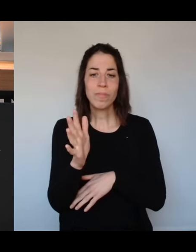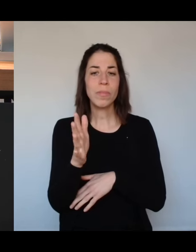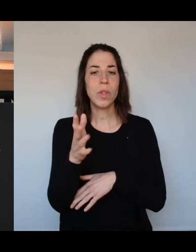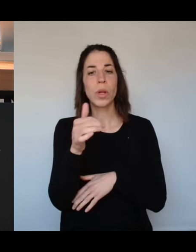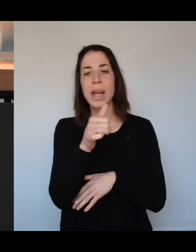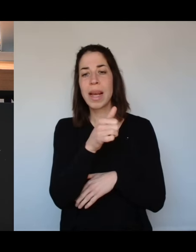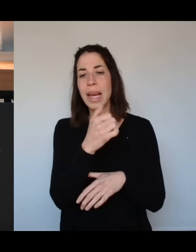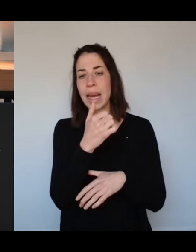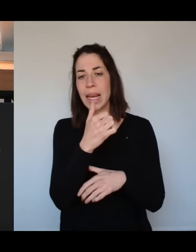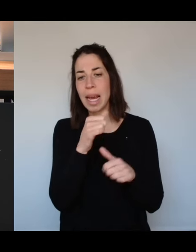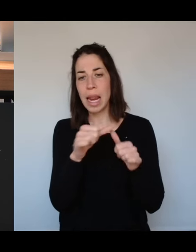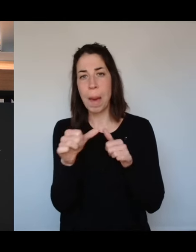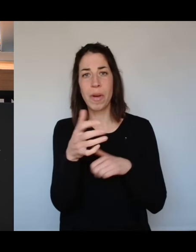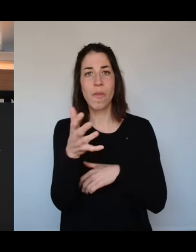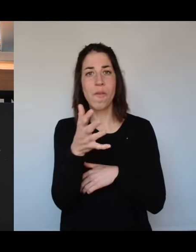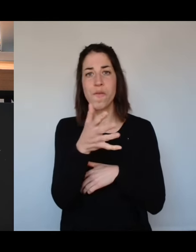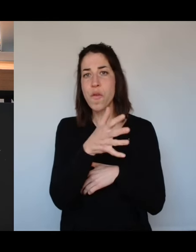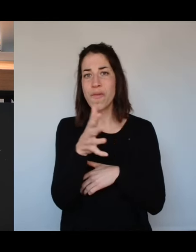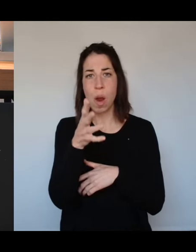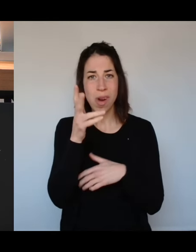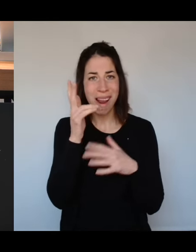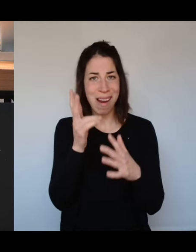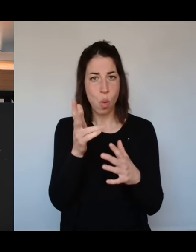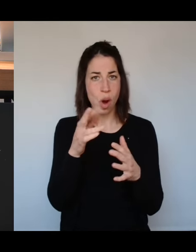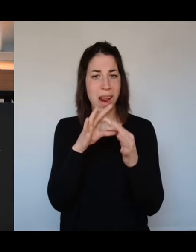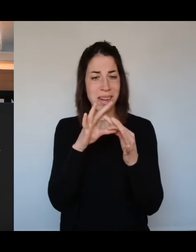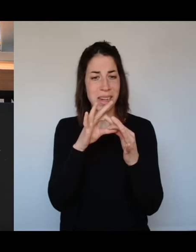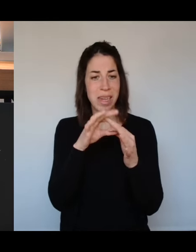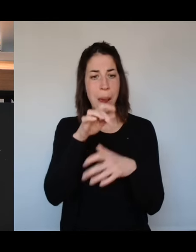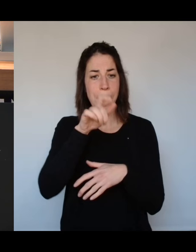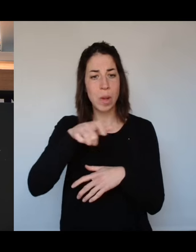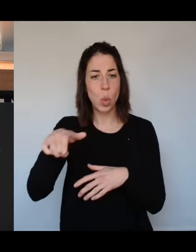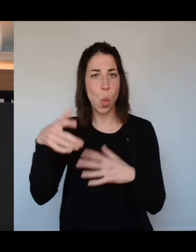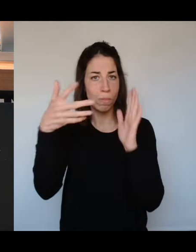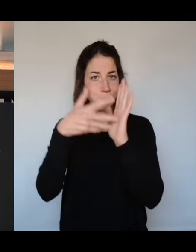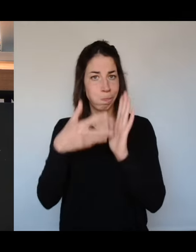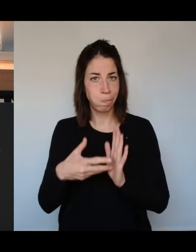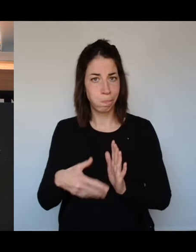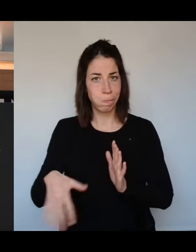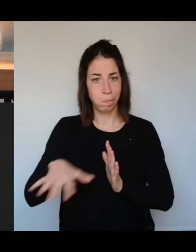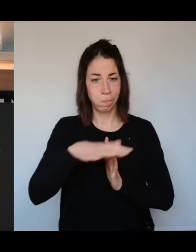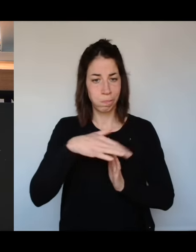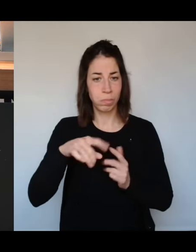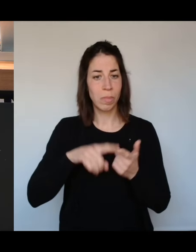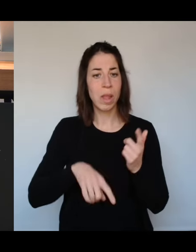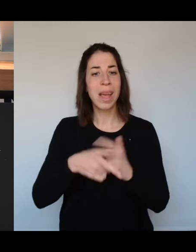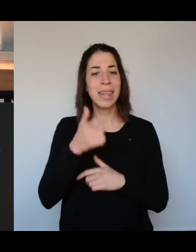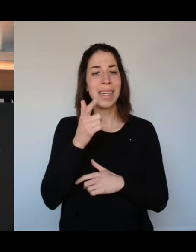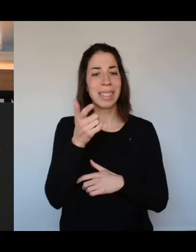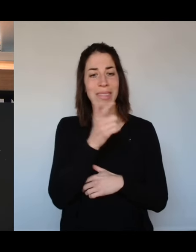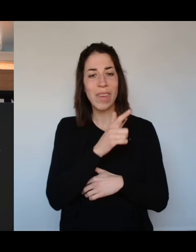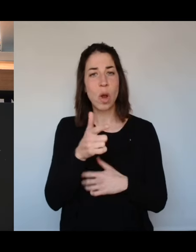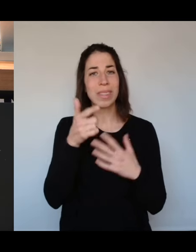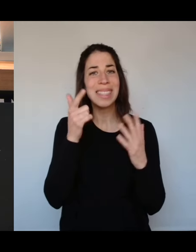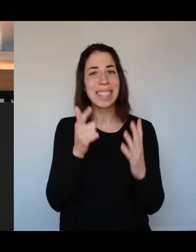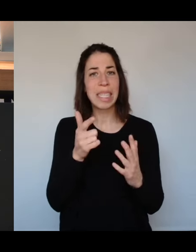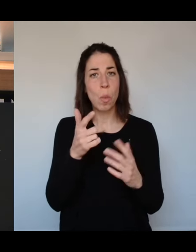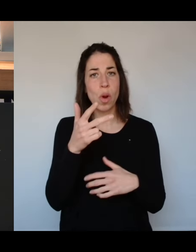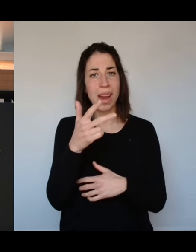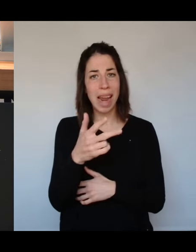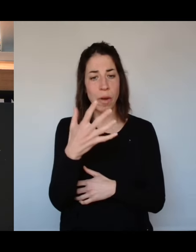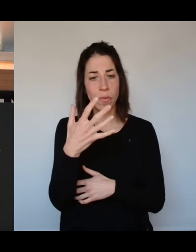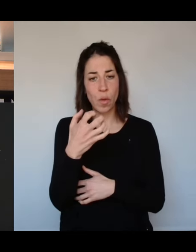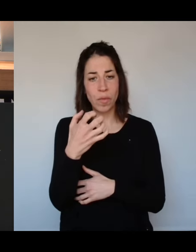2.735 Ermittlungsverfahren, 561 Freiheitsentziehungen, 511 Verurteilungen, darunter 150